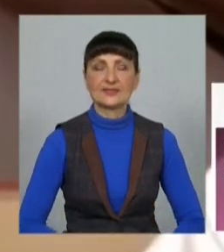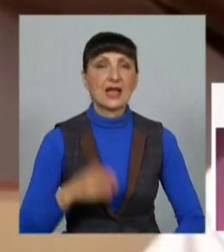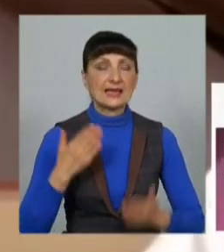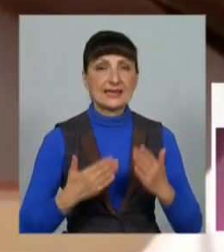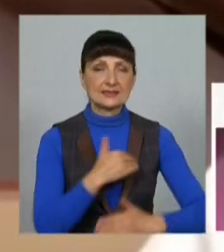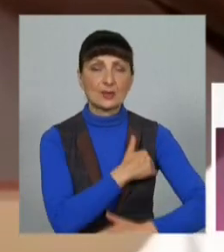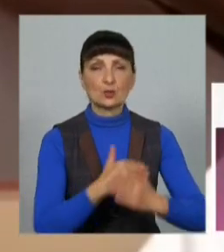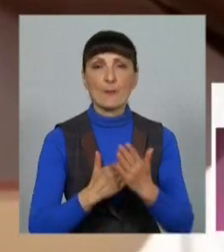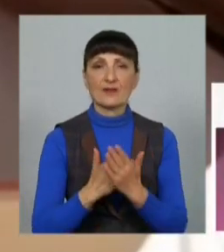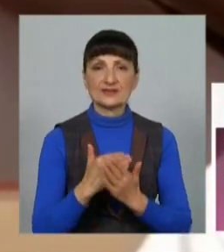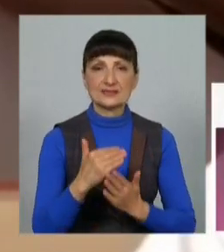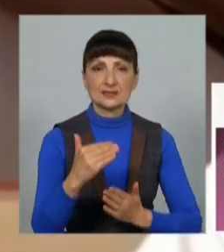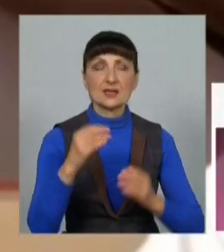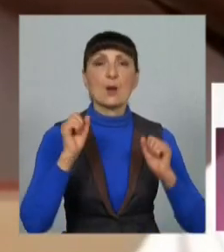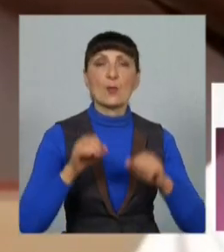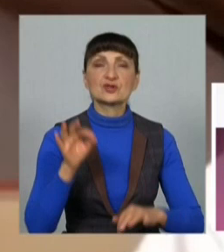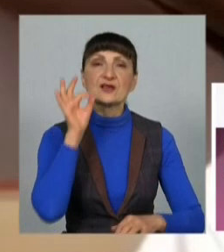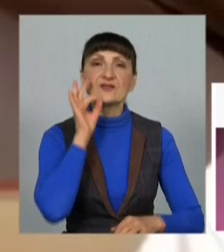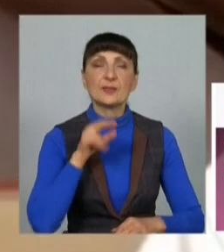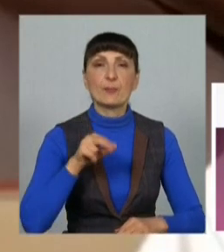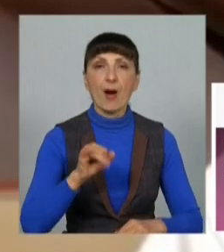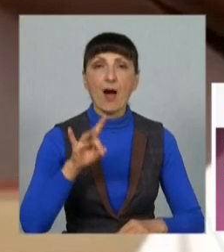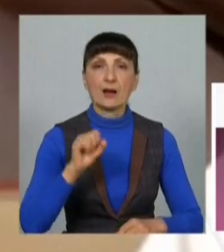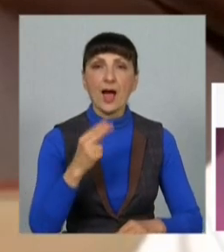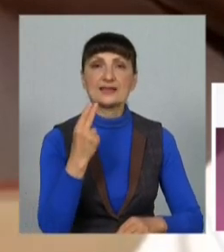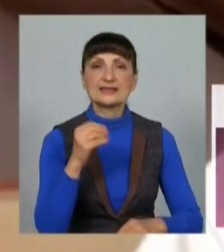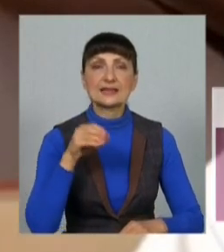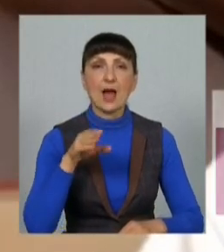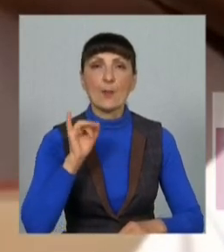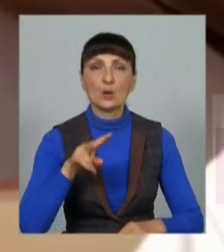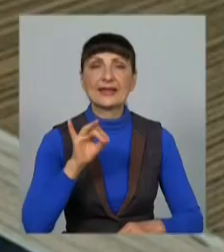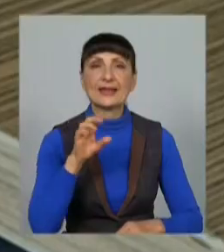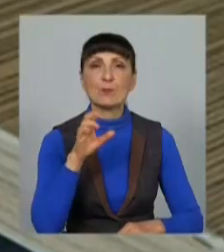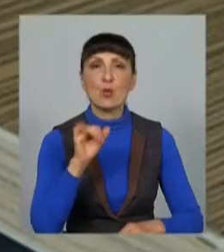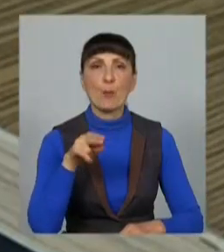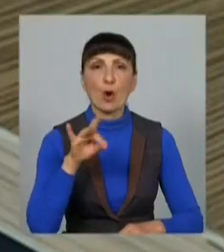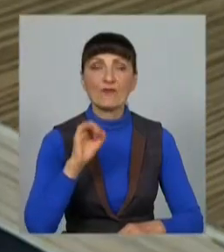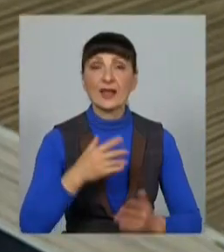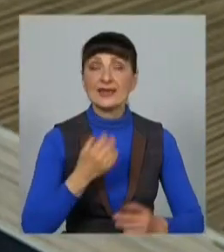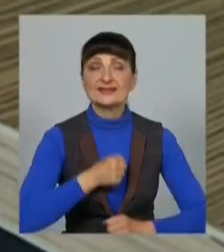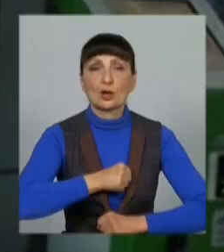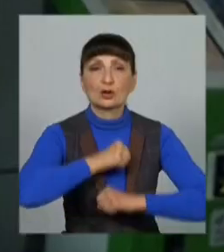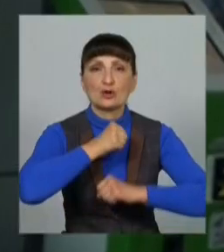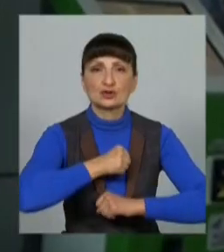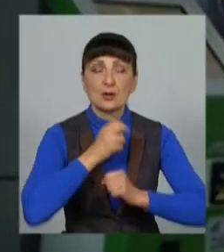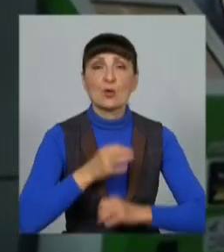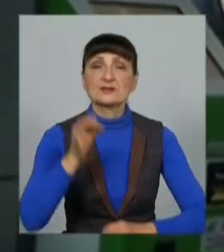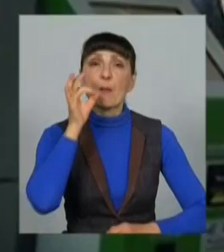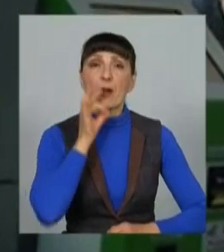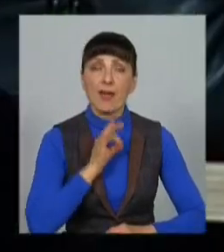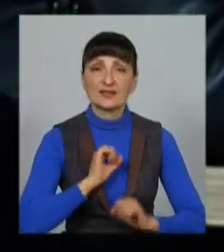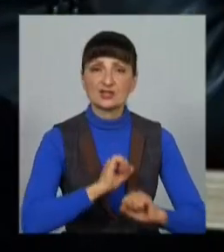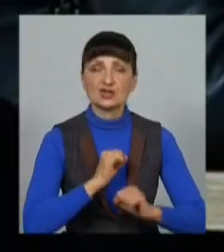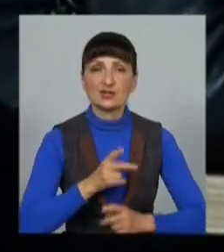Если повышается температура, можно выпить парацетамол, ибупрофен. Если вас будет тошнить, то примите противорвотные